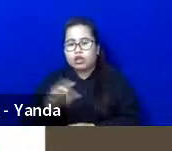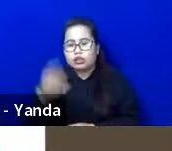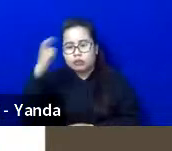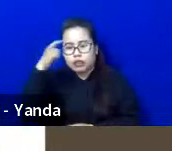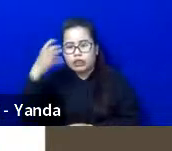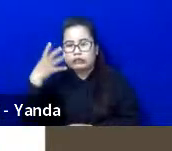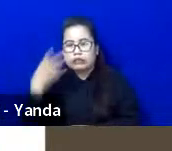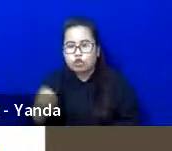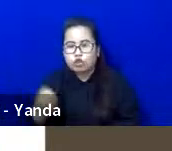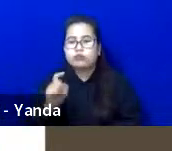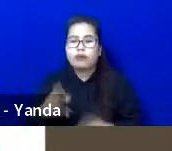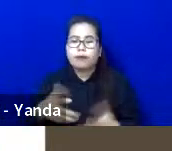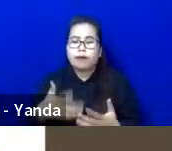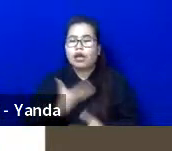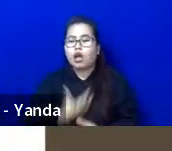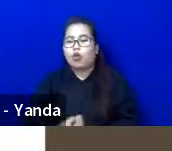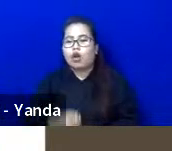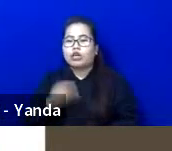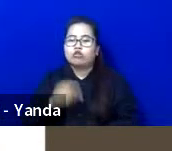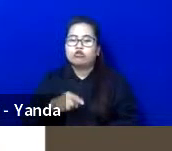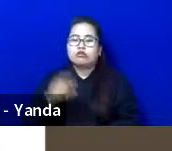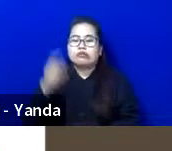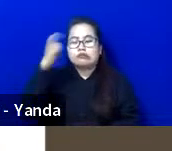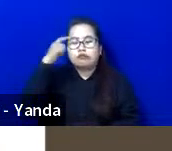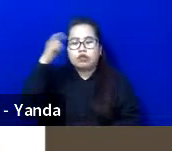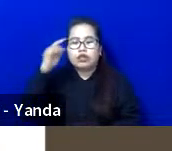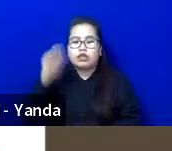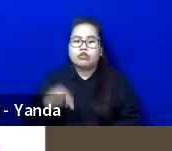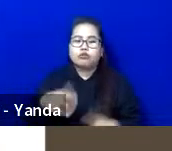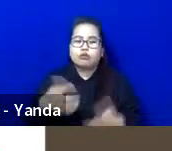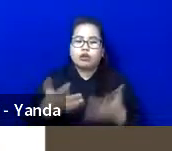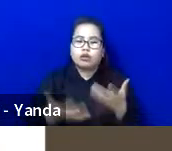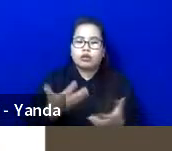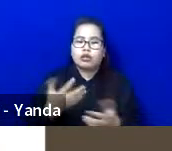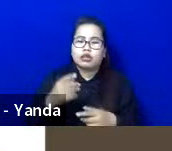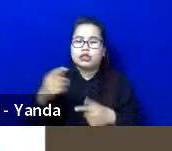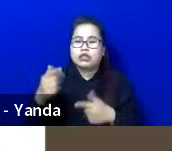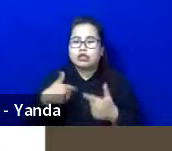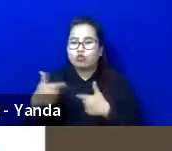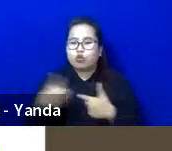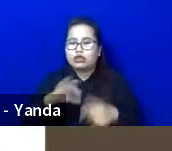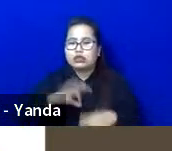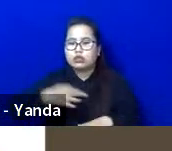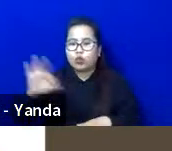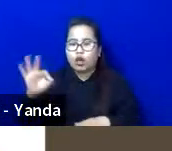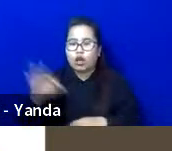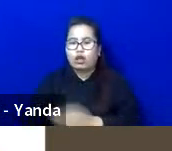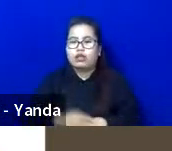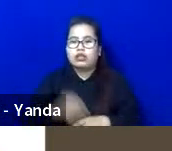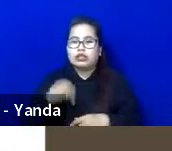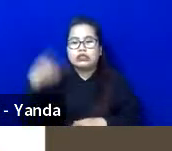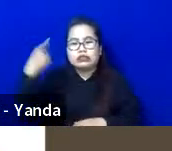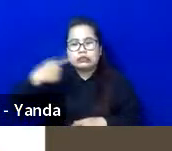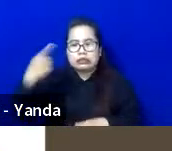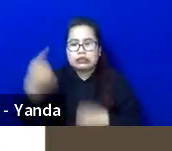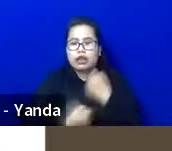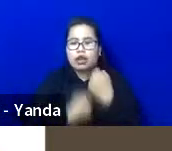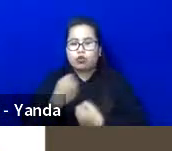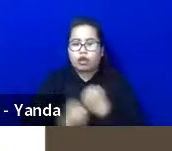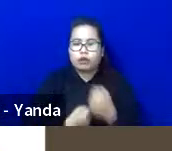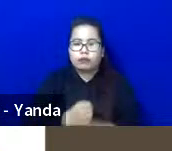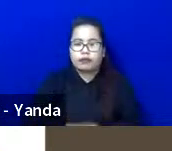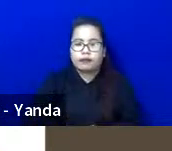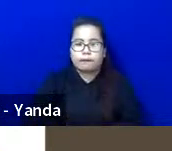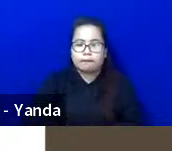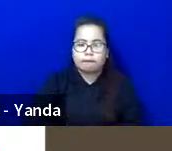karena semua keluhannya itu dianggap sebagai salah satu gejala gangguan jiwanya. Nah, ini seringkali dilakukan.